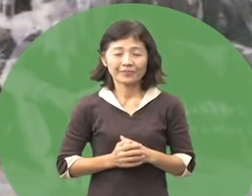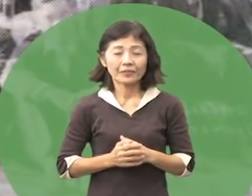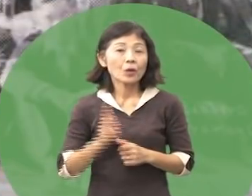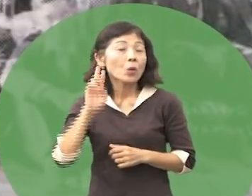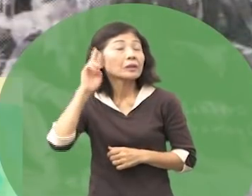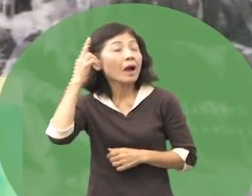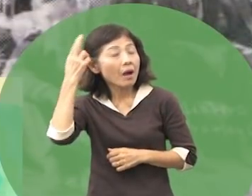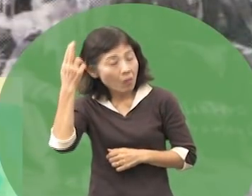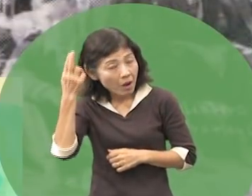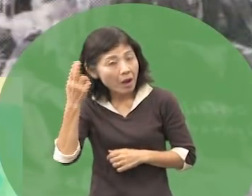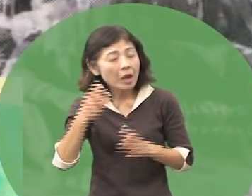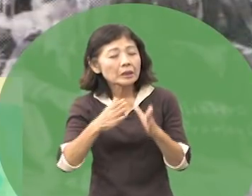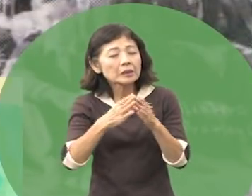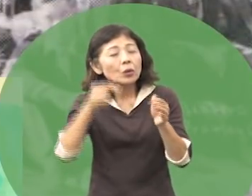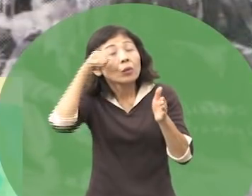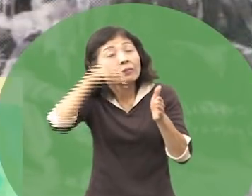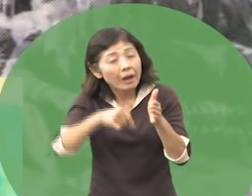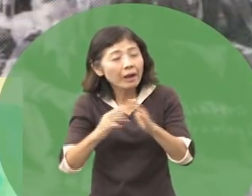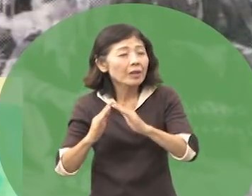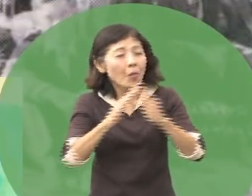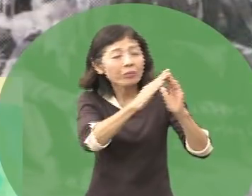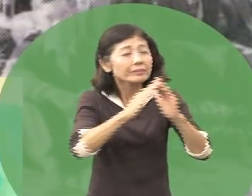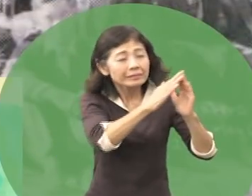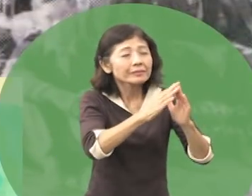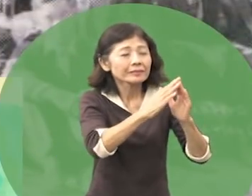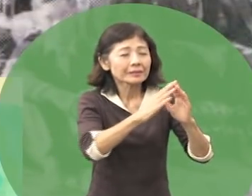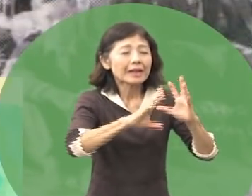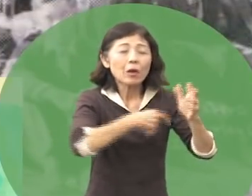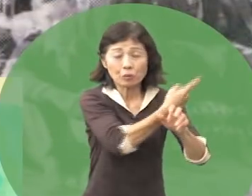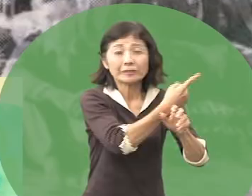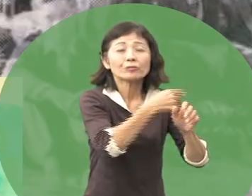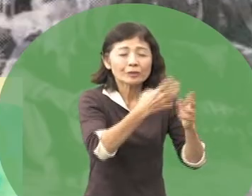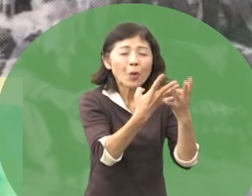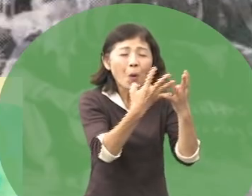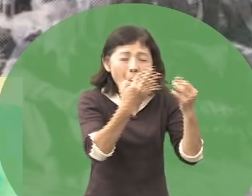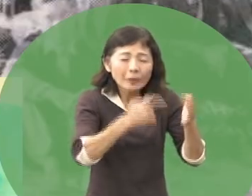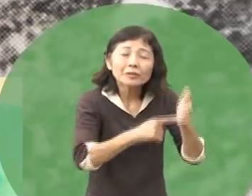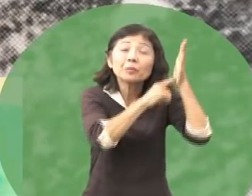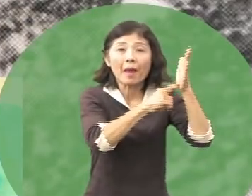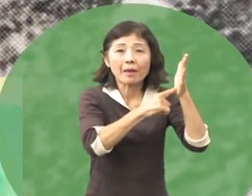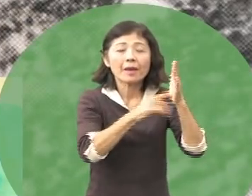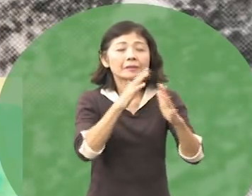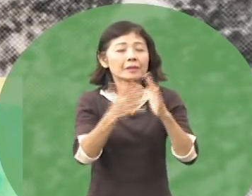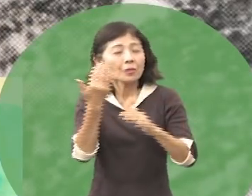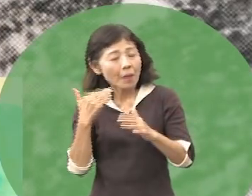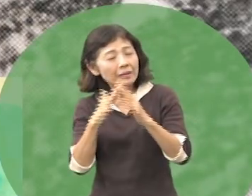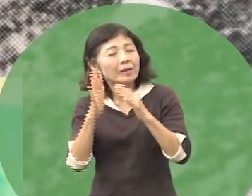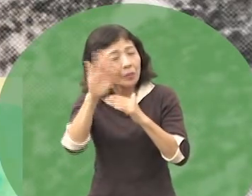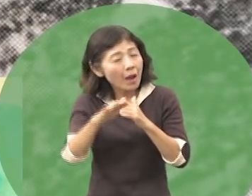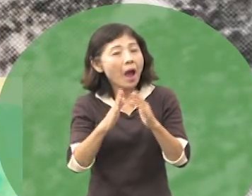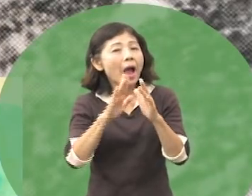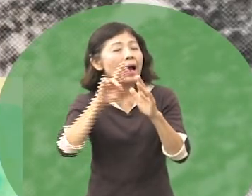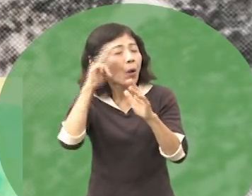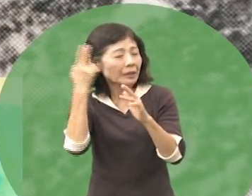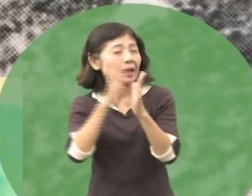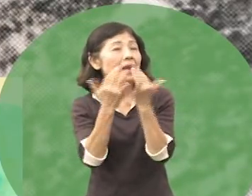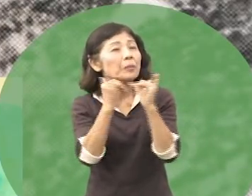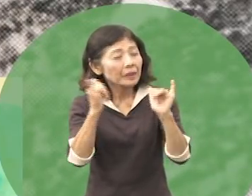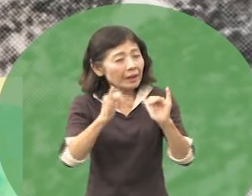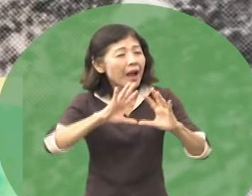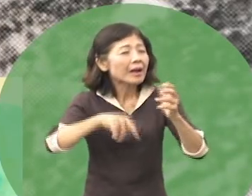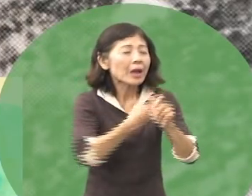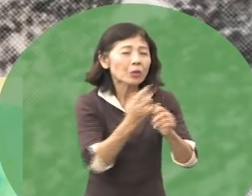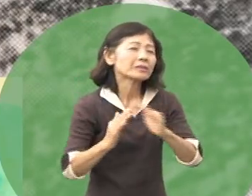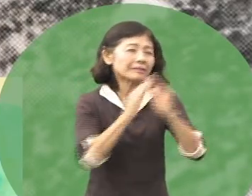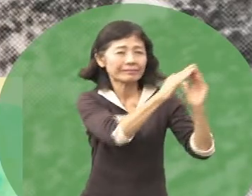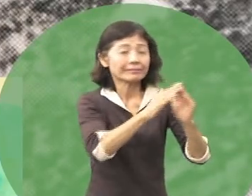沖縄は日本有数の移民県として知られ、戦前戦後を通じて多くの県民が海外へ渡りました